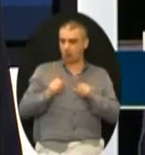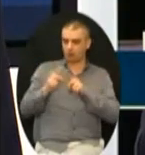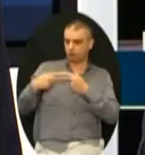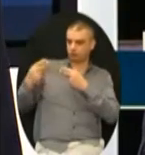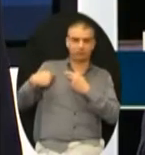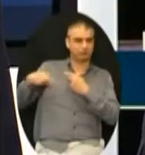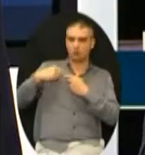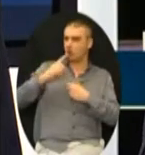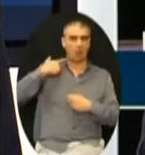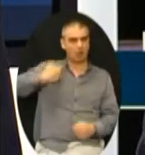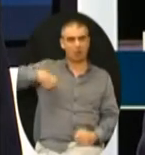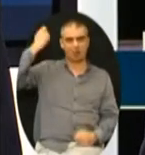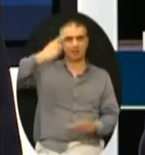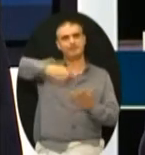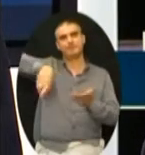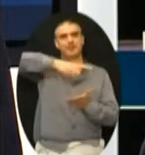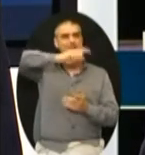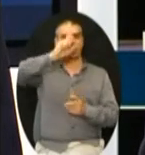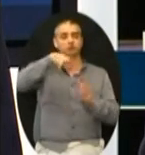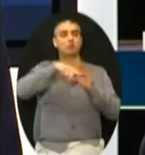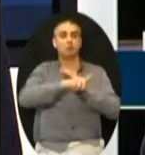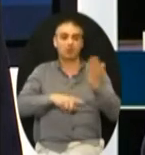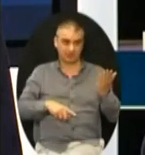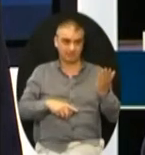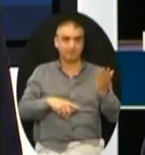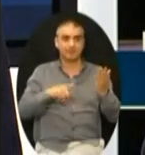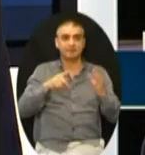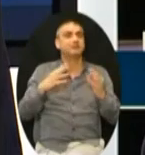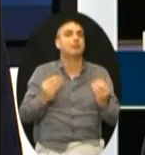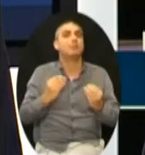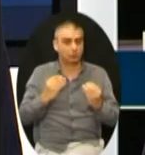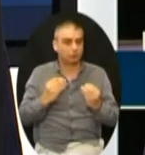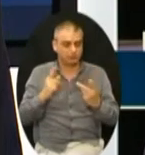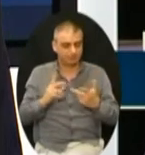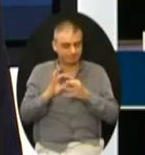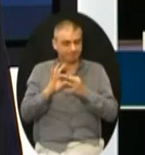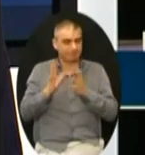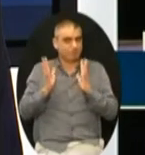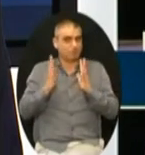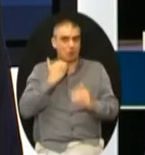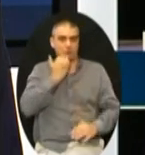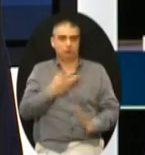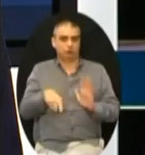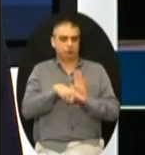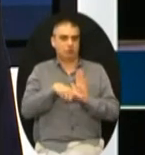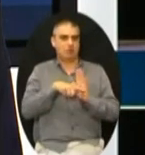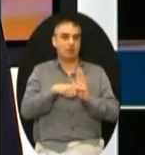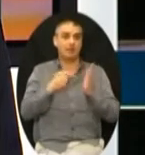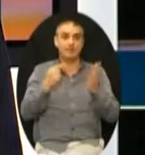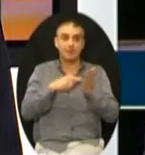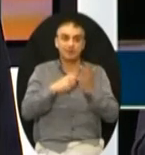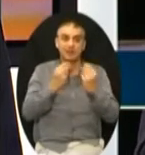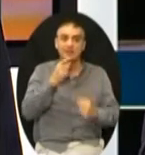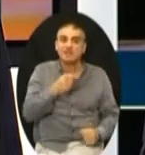שכננו, לא מוציאים להורג בכיכרות העיר את הבוגדים, אבל זה משהו שעם קוניוטציה מאוד רעה. ולכן, את הדבר